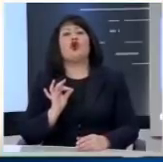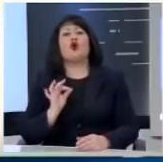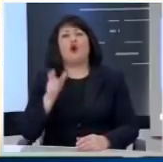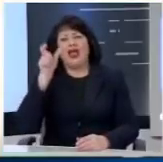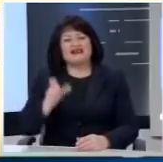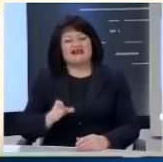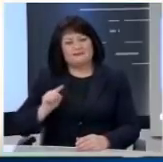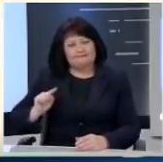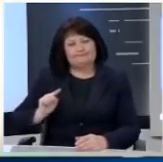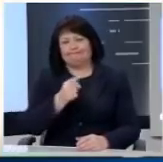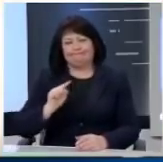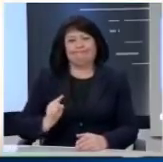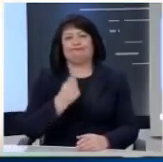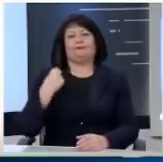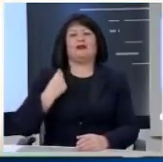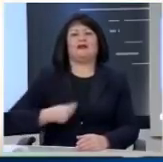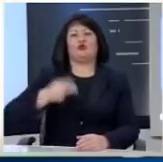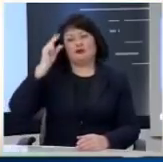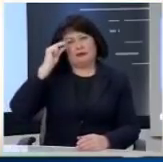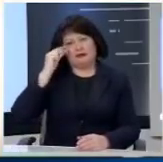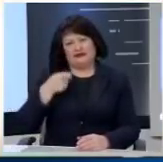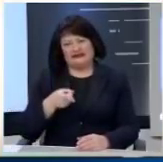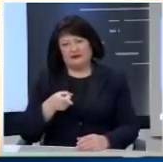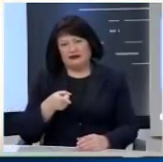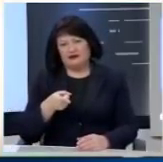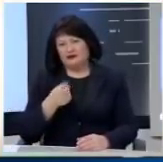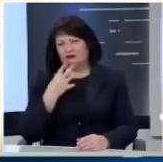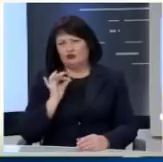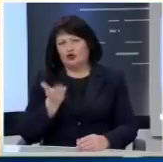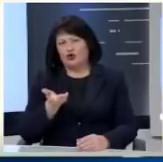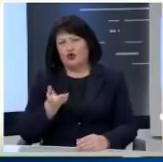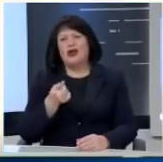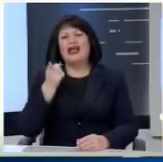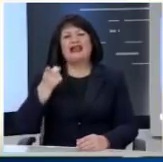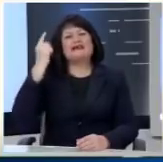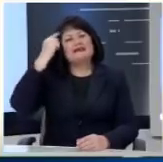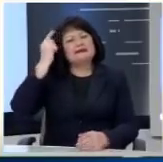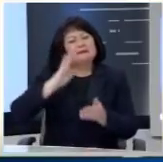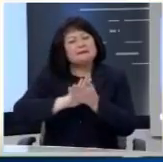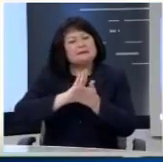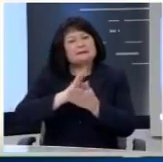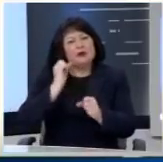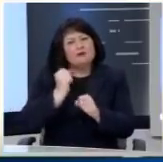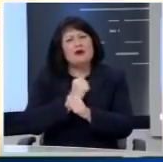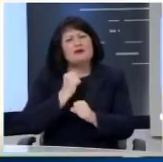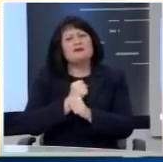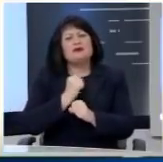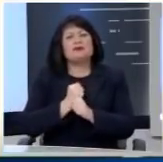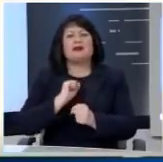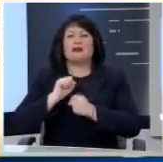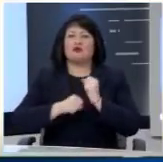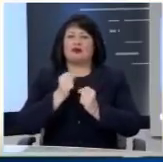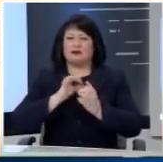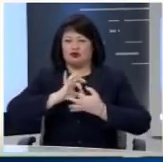στοχοποιείται τα δημόσια πανεπιστήμια είναι ακριβώς επειδή έχετε μία ιδεοληψία την οποία θα προσπαθήσω